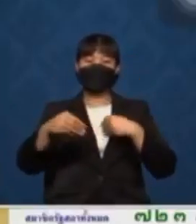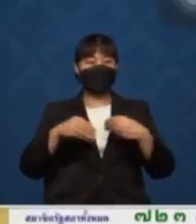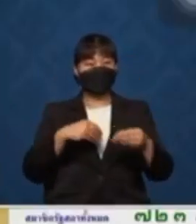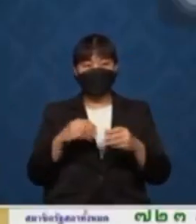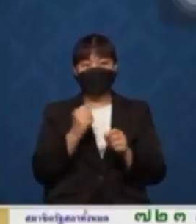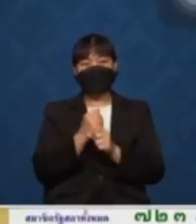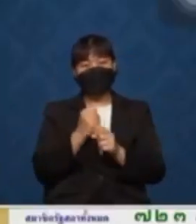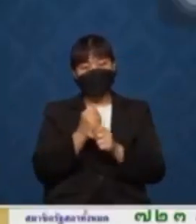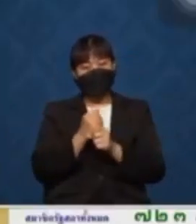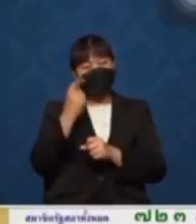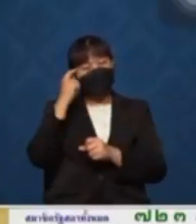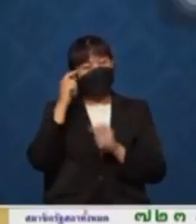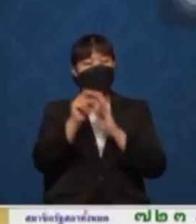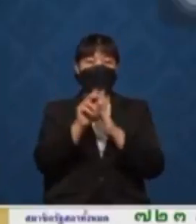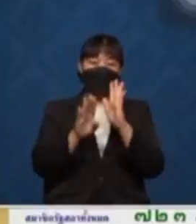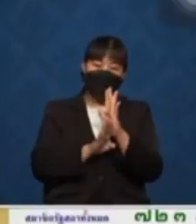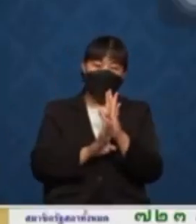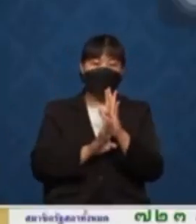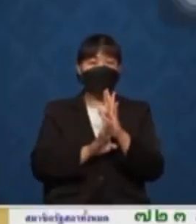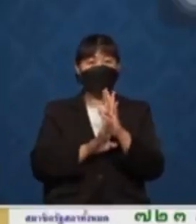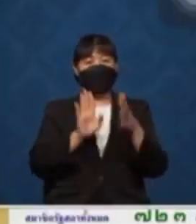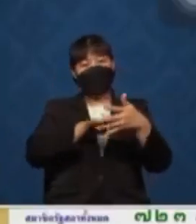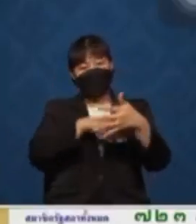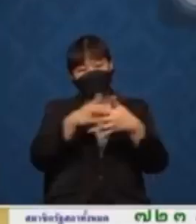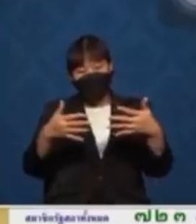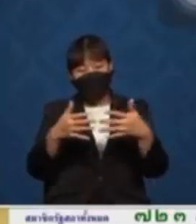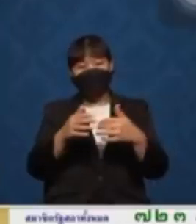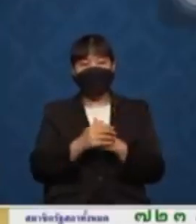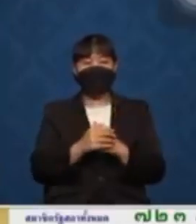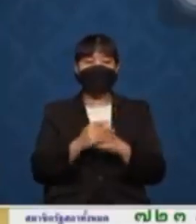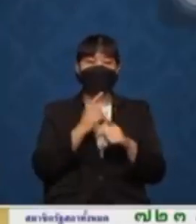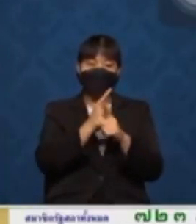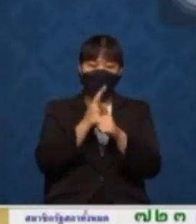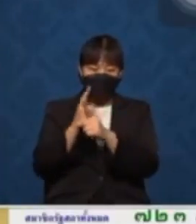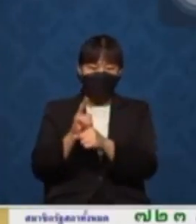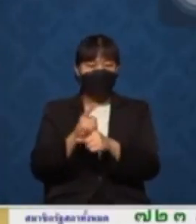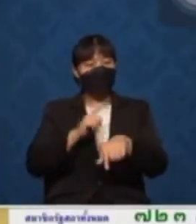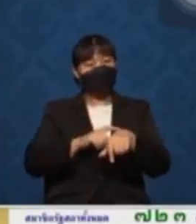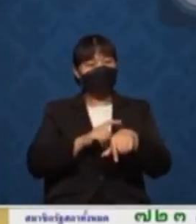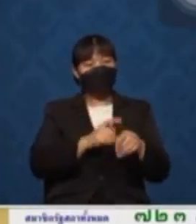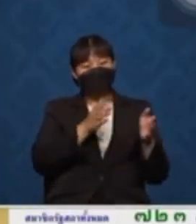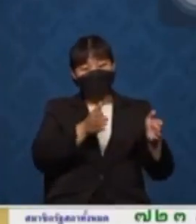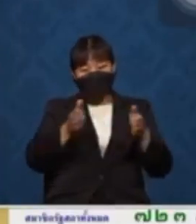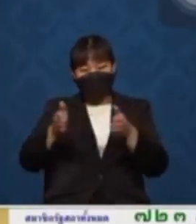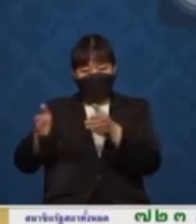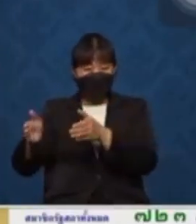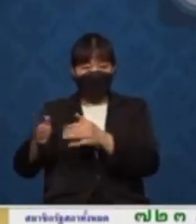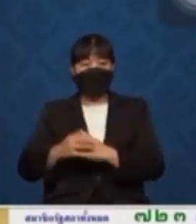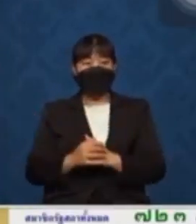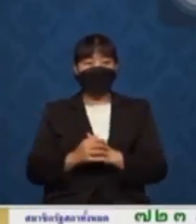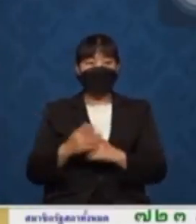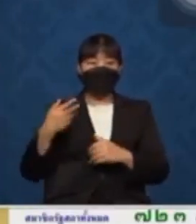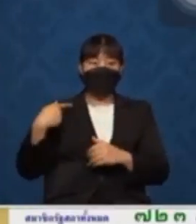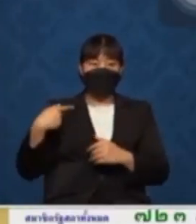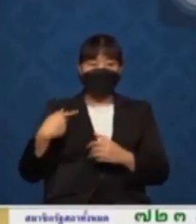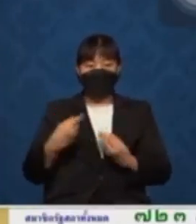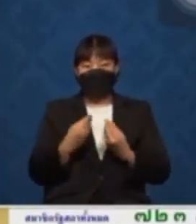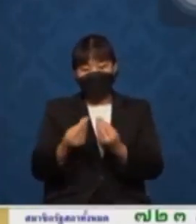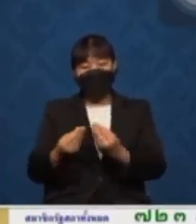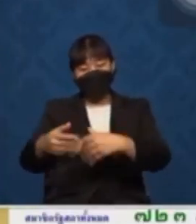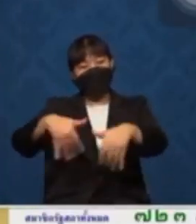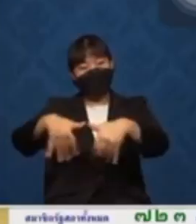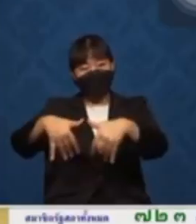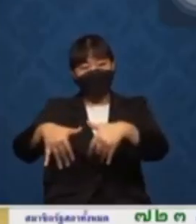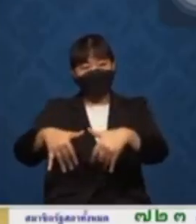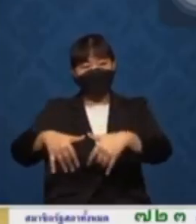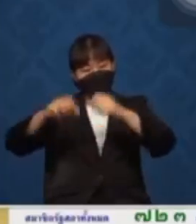ออกแบบและก็นำเสนอนโยบายที่สอดรับกับสถานการณ์และวิกฤตในแต่ละช่วงเวลาและเป็นการคืนอำนาจให้กับประชาชนครับเป็นผู้มีอำนาจสูงสุดใน